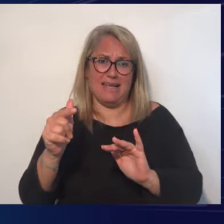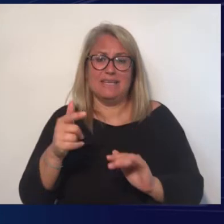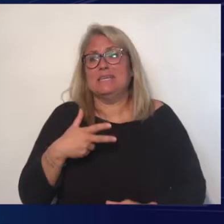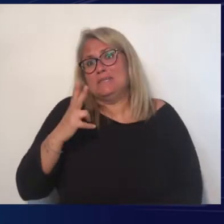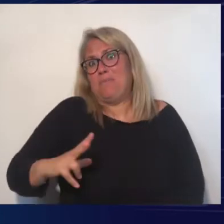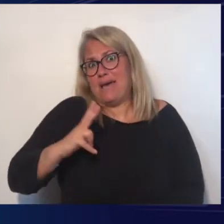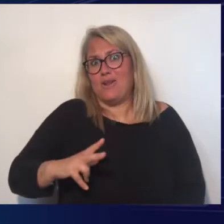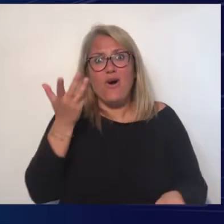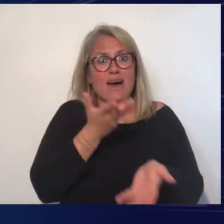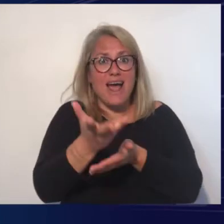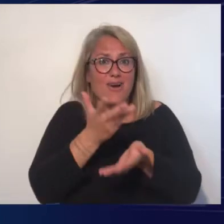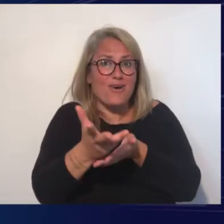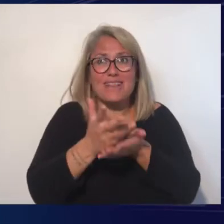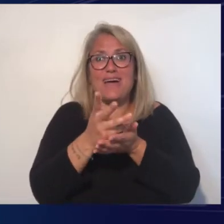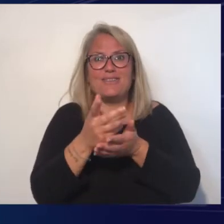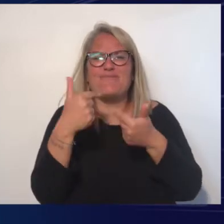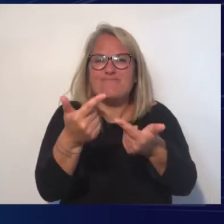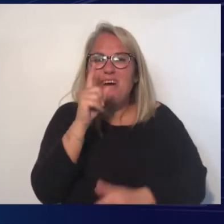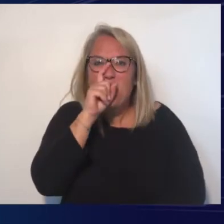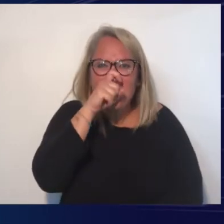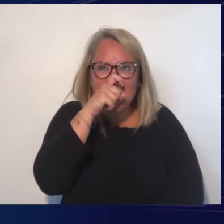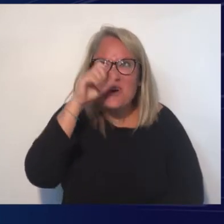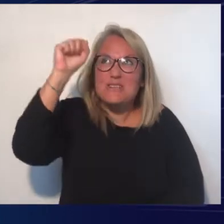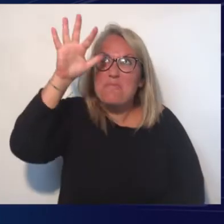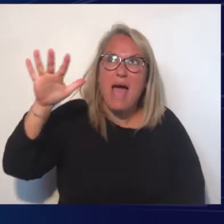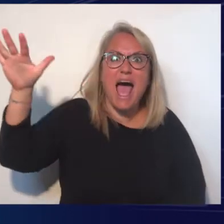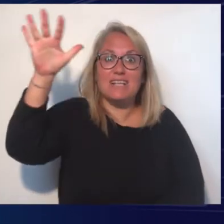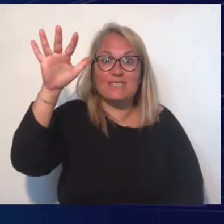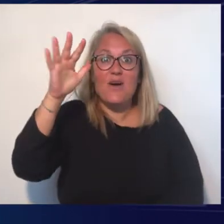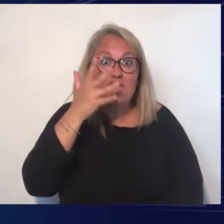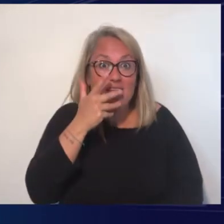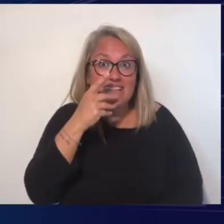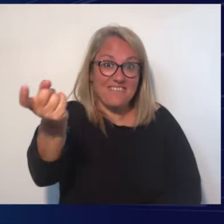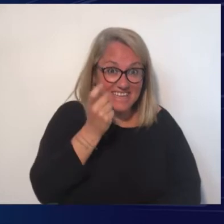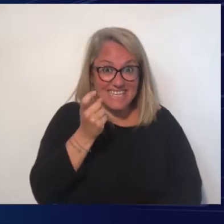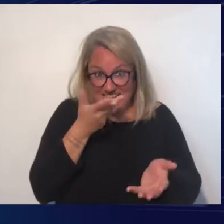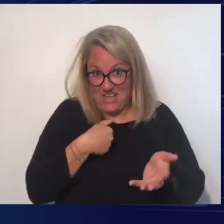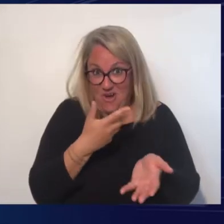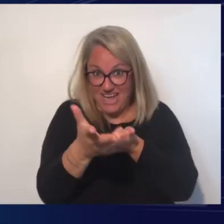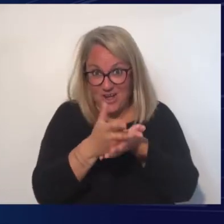spero di essere riuscita a incuriosirvi sullo spazio e se volete venite che vi racconto altro.